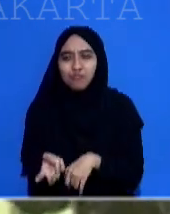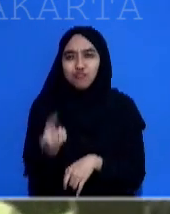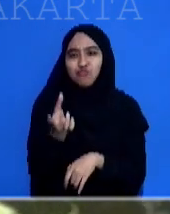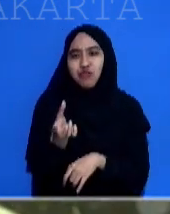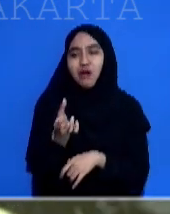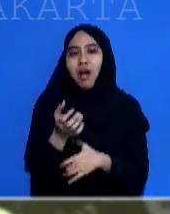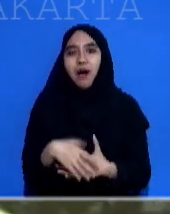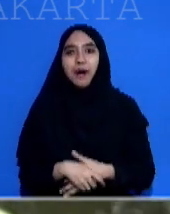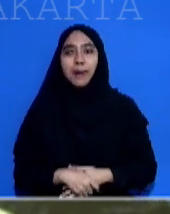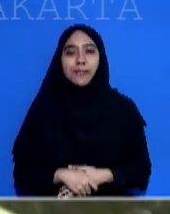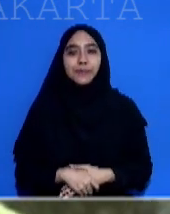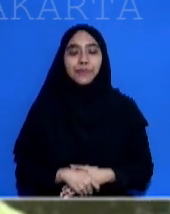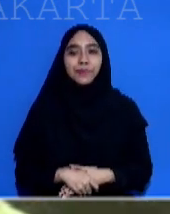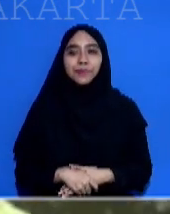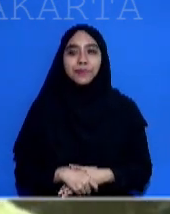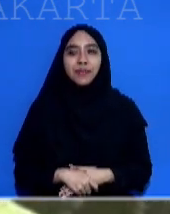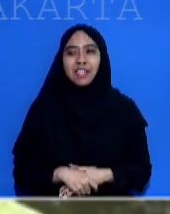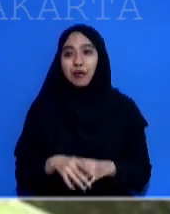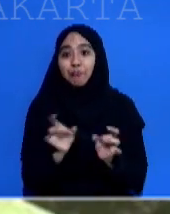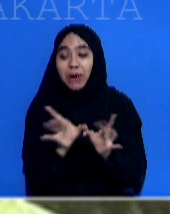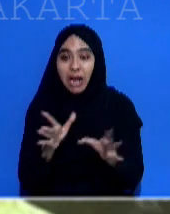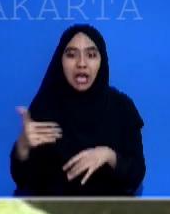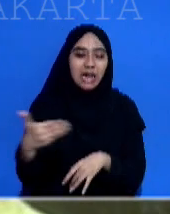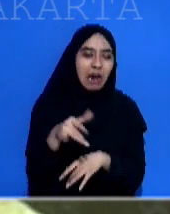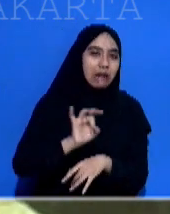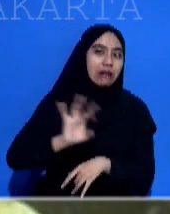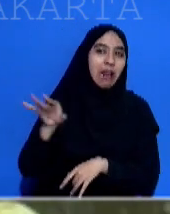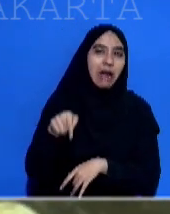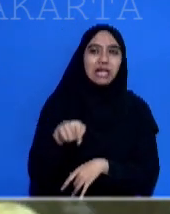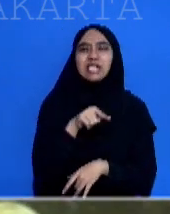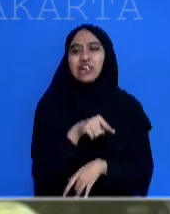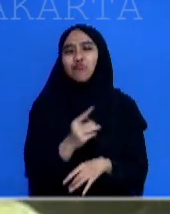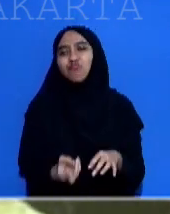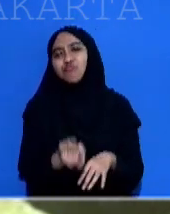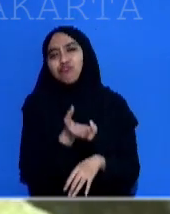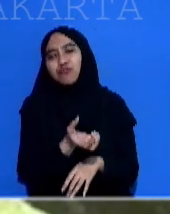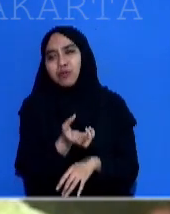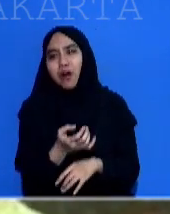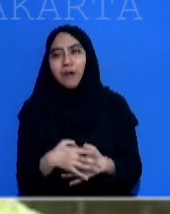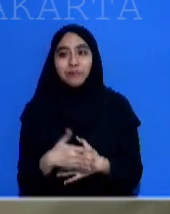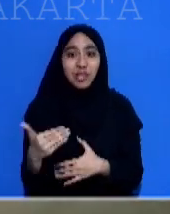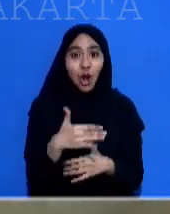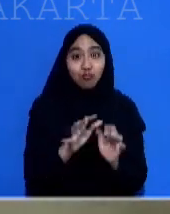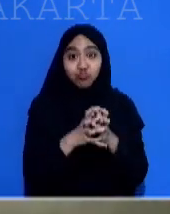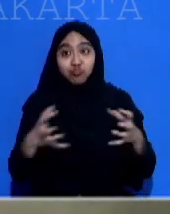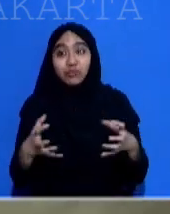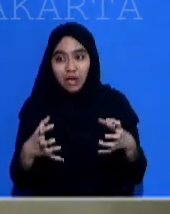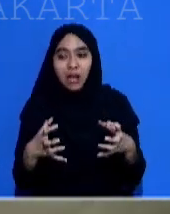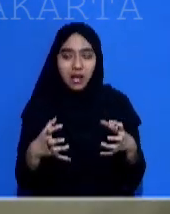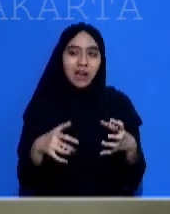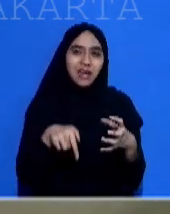jlimet kados dene budidaya ulam sanesipun. Indukan cekap dipun lebetaken ing blumbang kemawon sampun purun